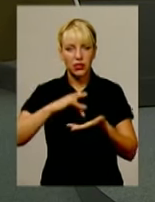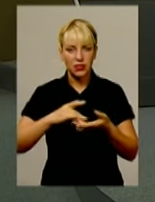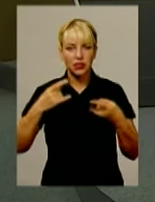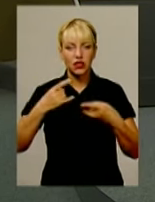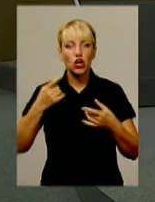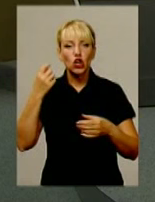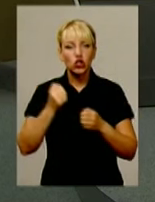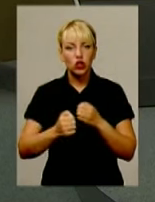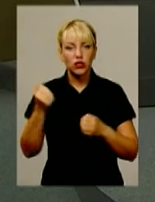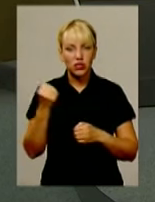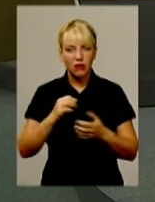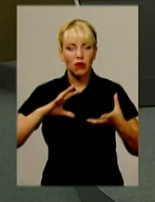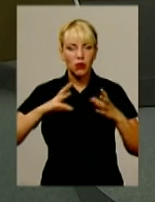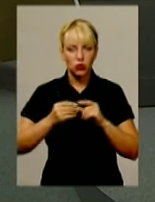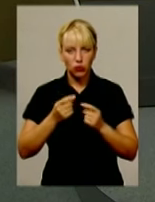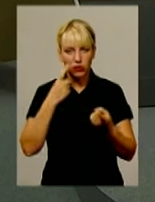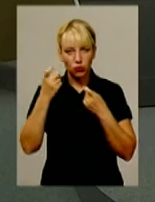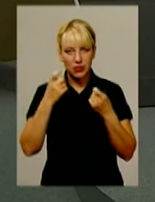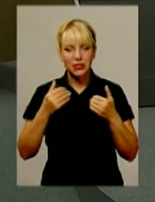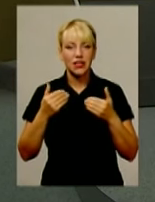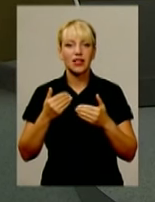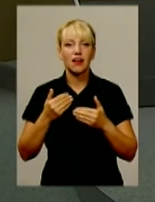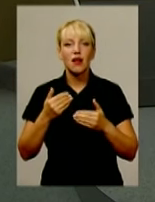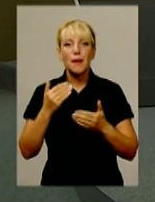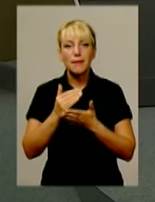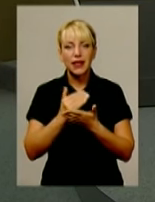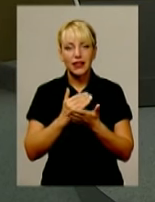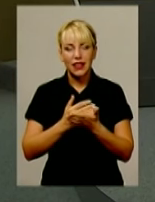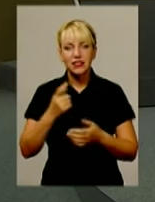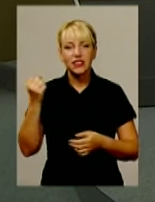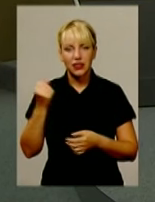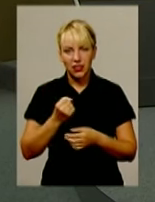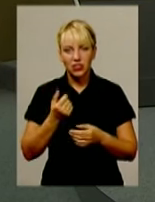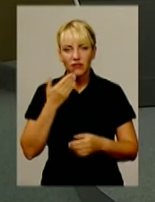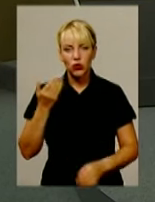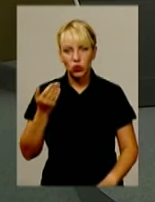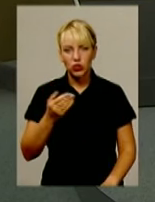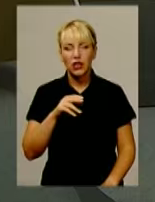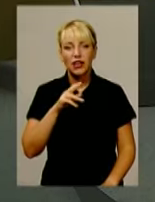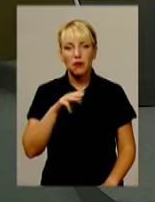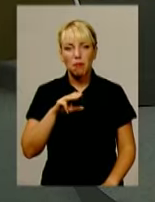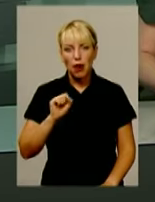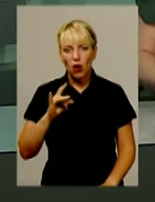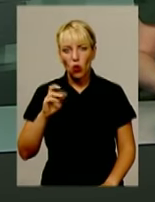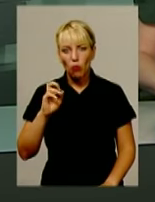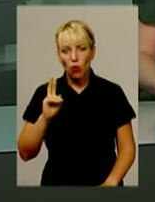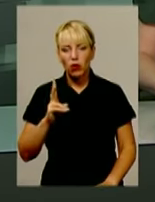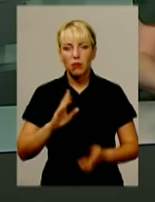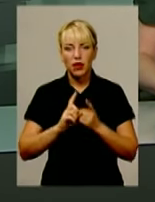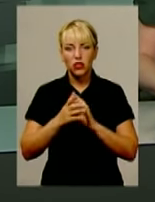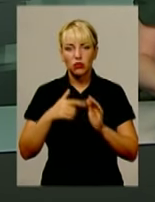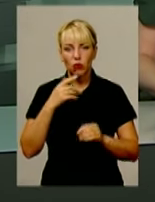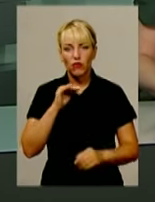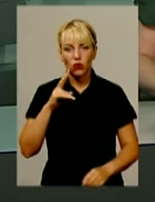ефірі щотижнева підсумкова інформаційна передача «Тиждень Хмельниччини» та її ведучі Світлана Поробок та Оксана Фіновська. В обласному